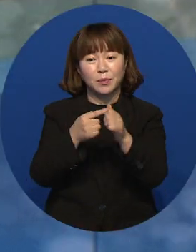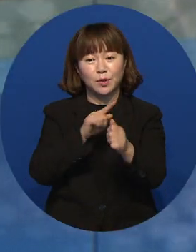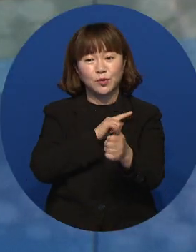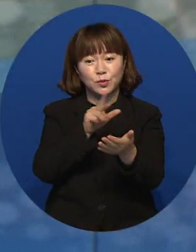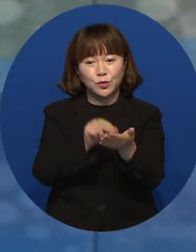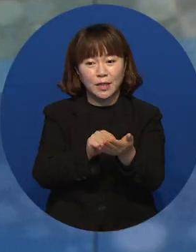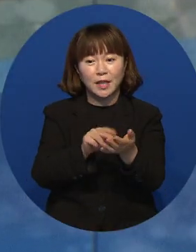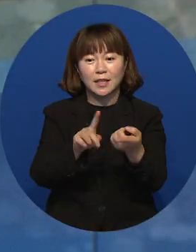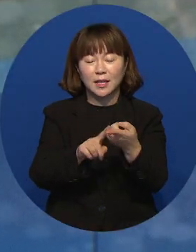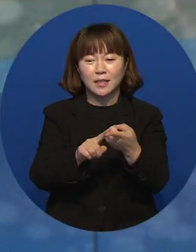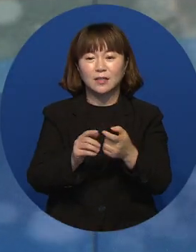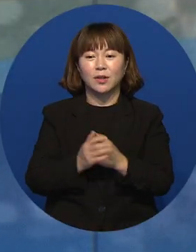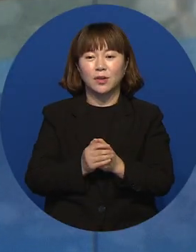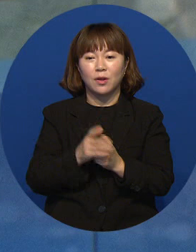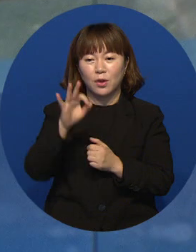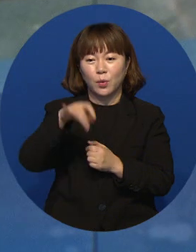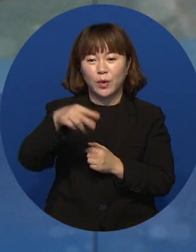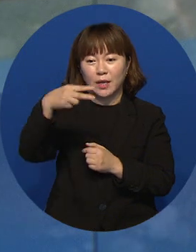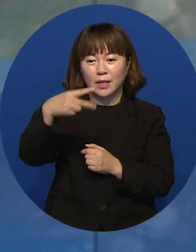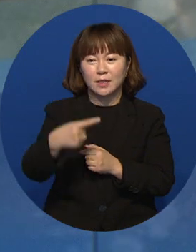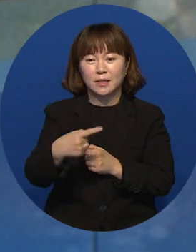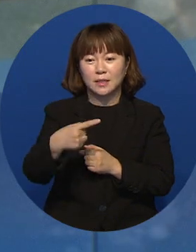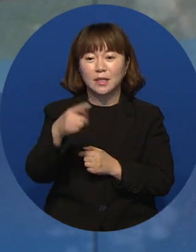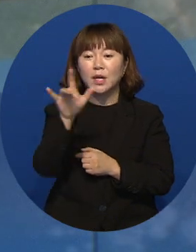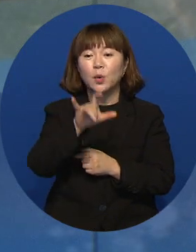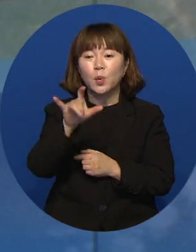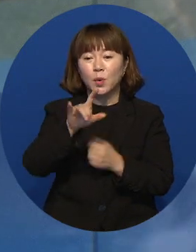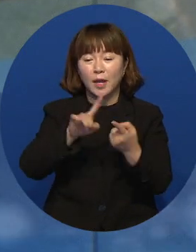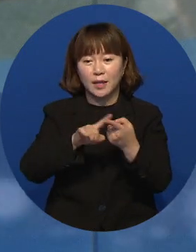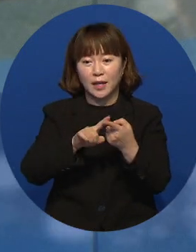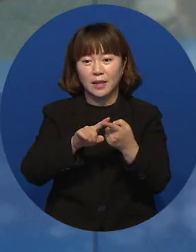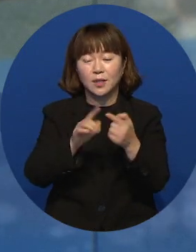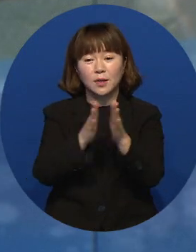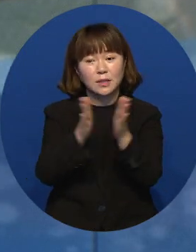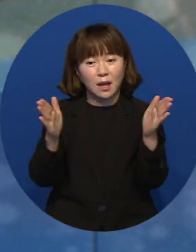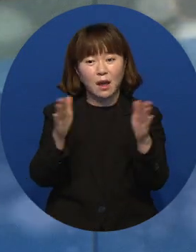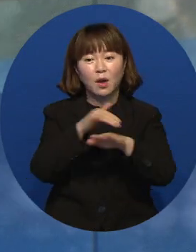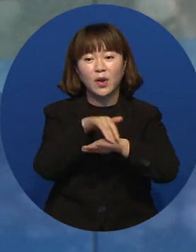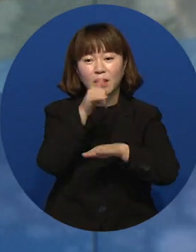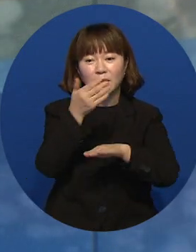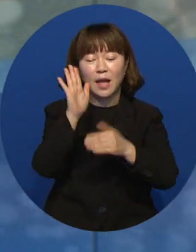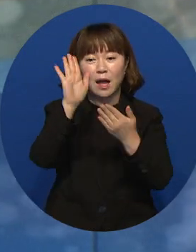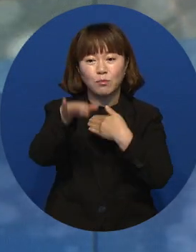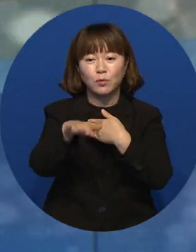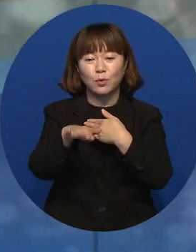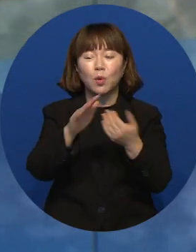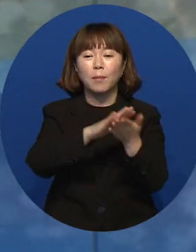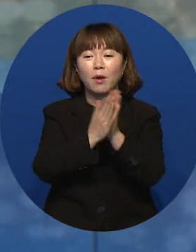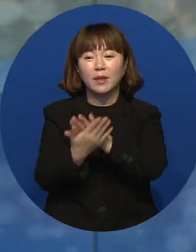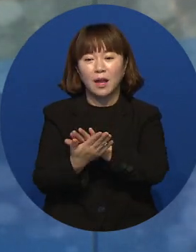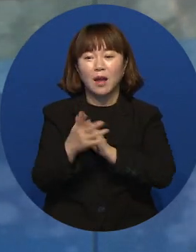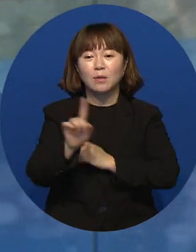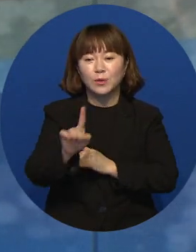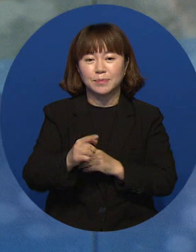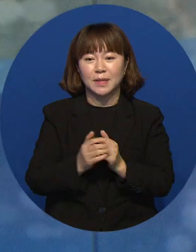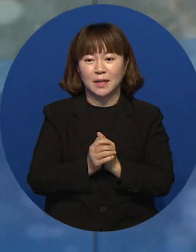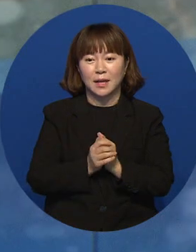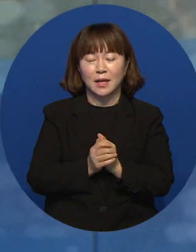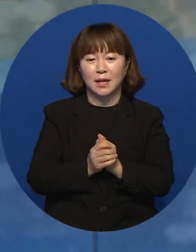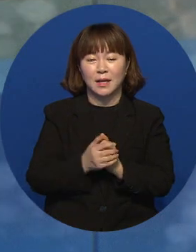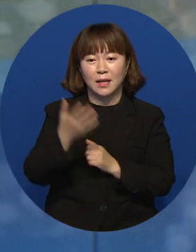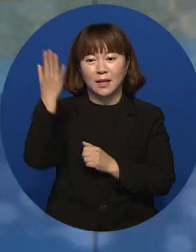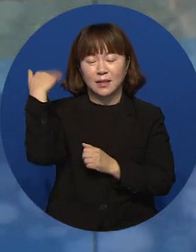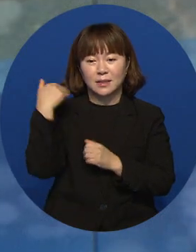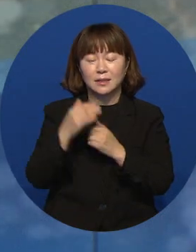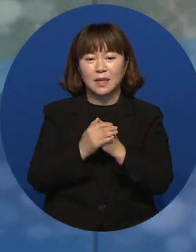위드 쿨이 나를 시행한다는 데 무엇이 과연 어떻게 받겠지 안내를 해 드려야 될 것 같습니다 지난 23일로 적정 완료